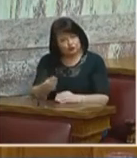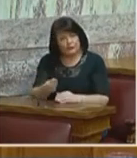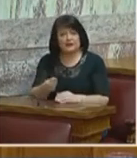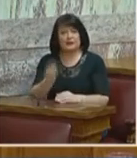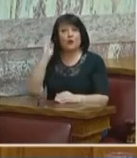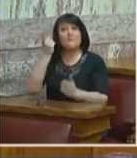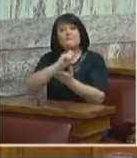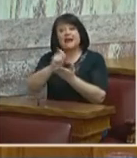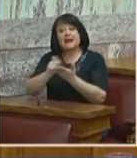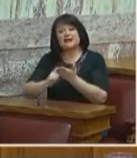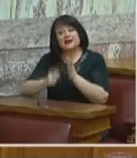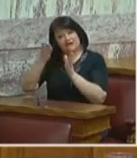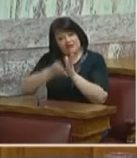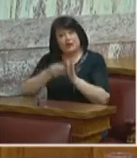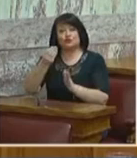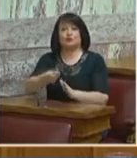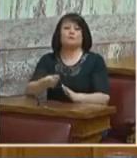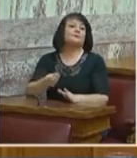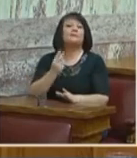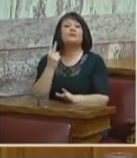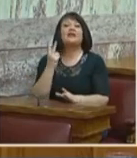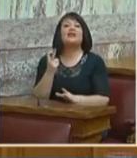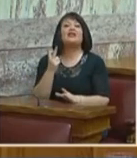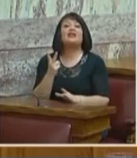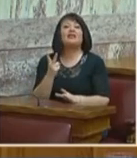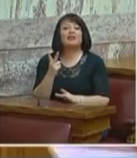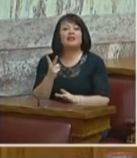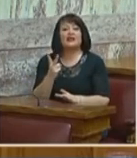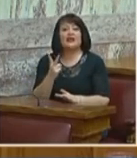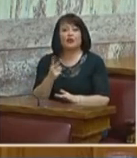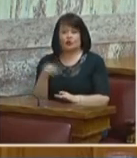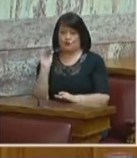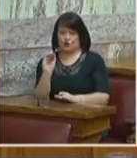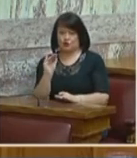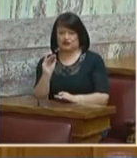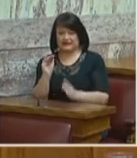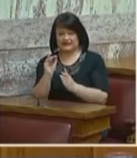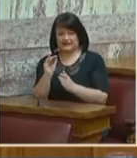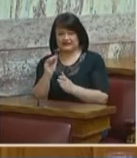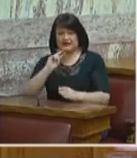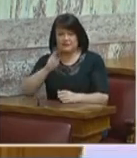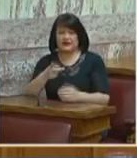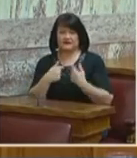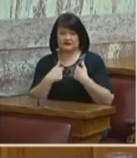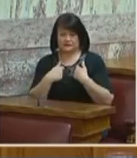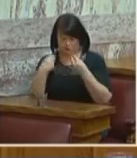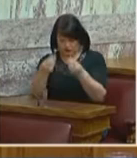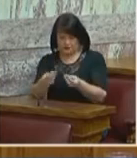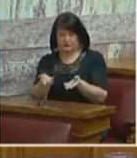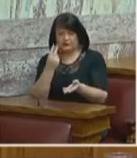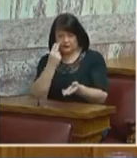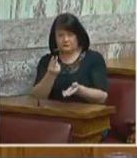στα πρακτικά και τις δύο, και την πρόσκληση και την απάντησή μου.